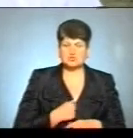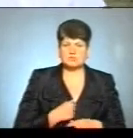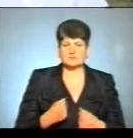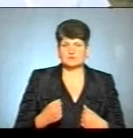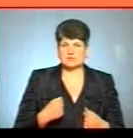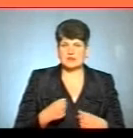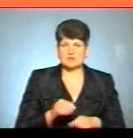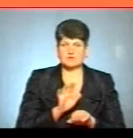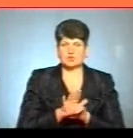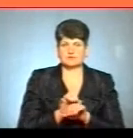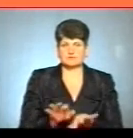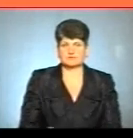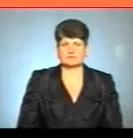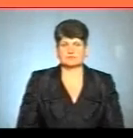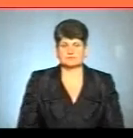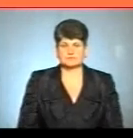постраждали від ковіду.